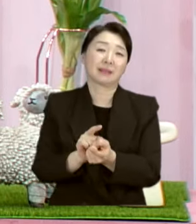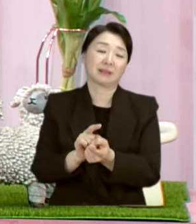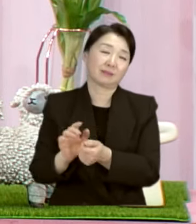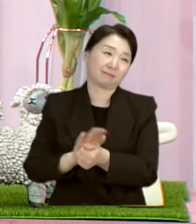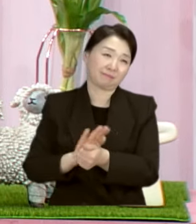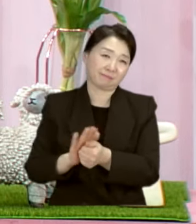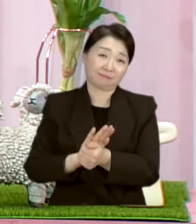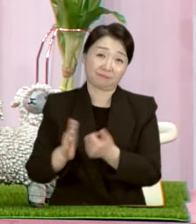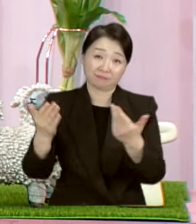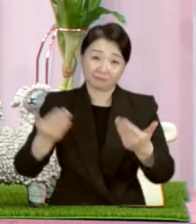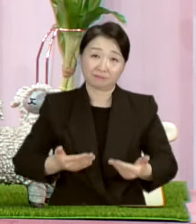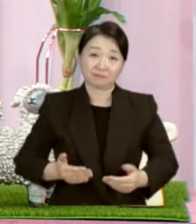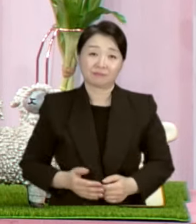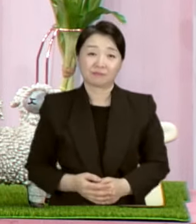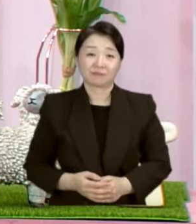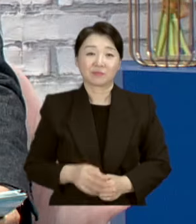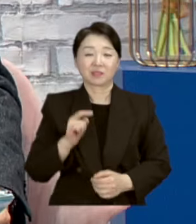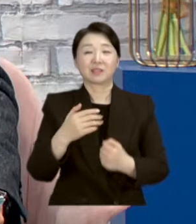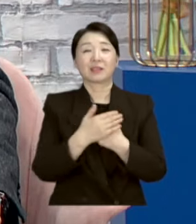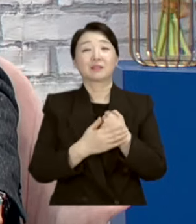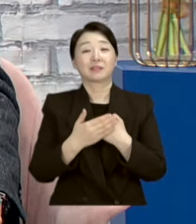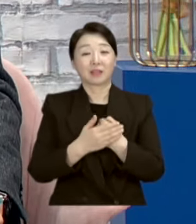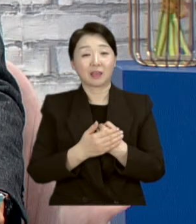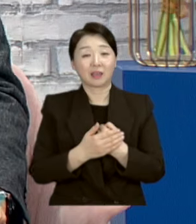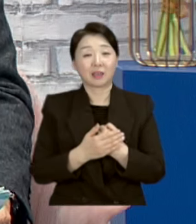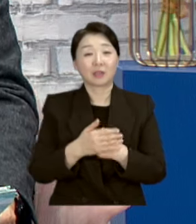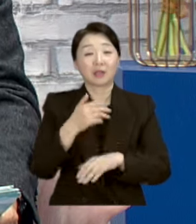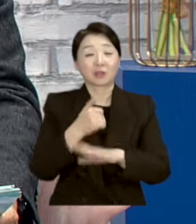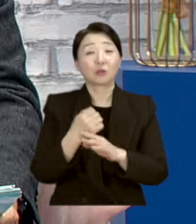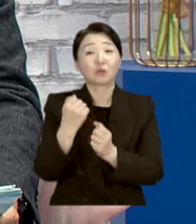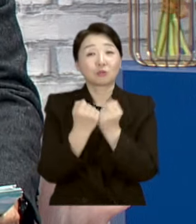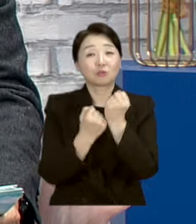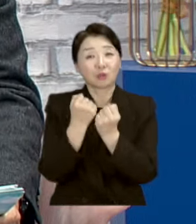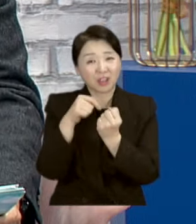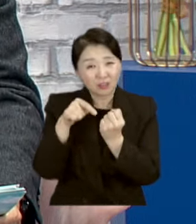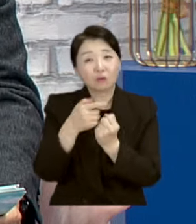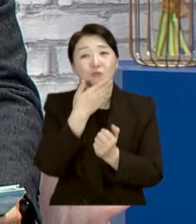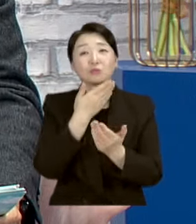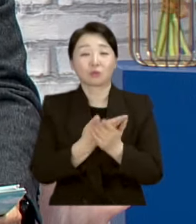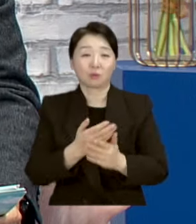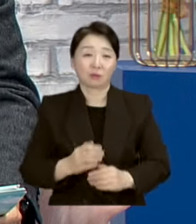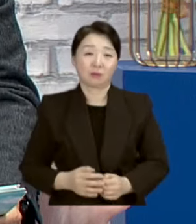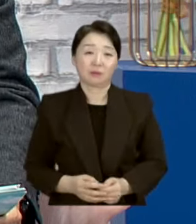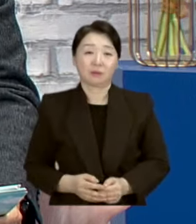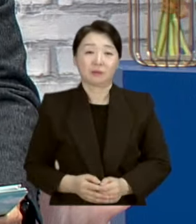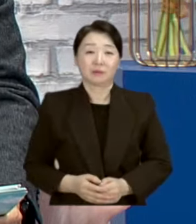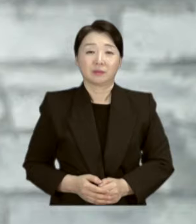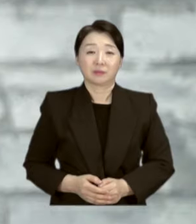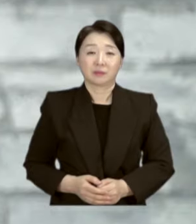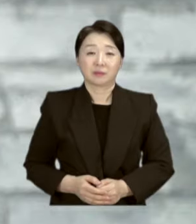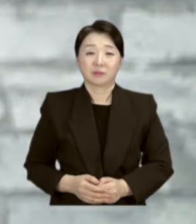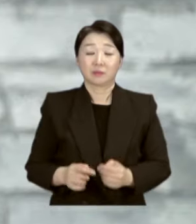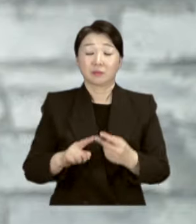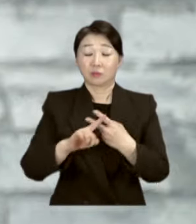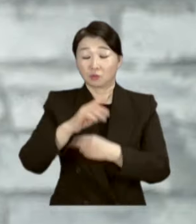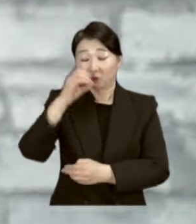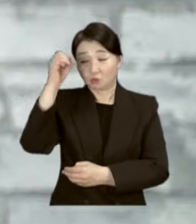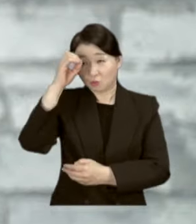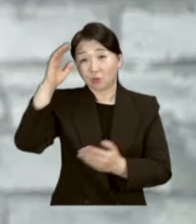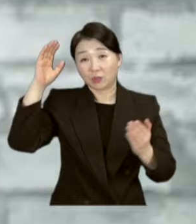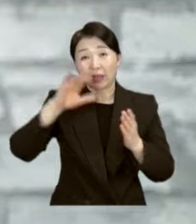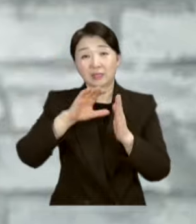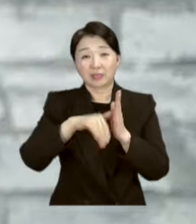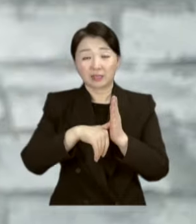만나주시고 만져주셨습니다. 야, 그래서 이제 은혜잖아요. 그죠? 수련회가 진짜 중요해. 맞아요. 아, 중고등학생 때